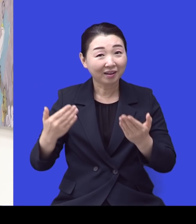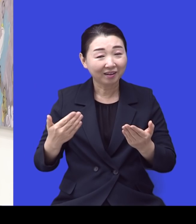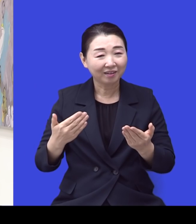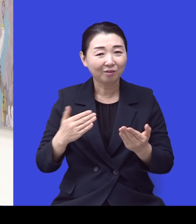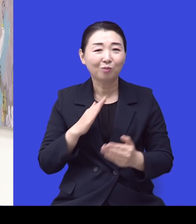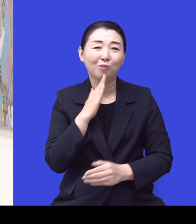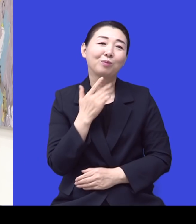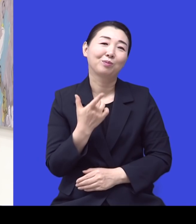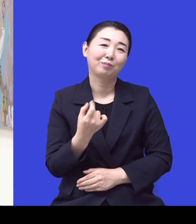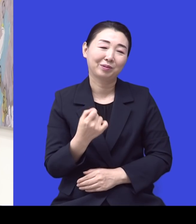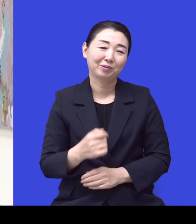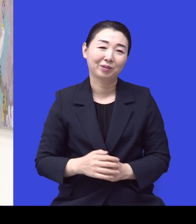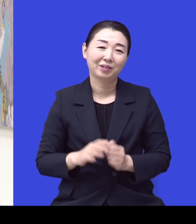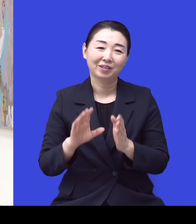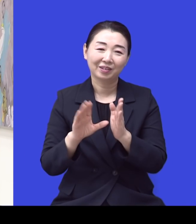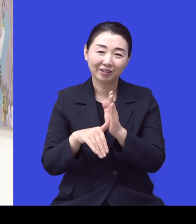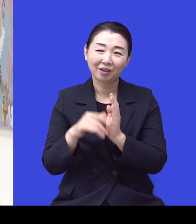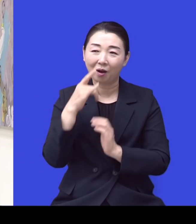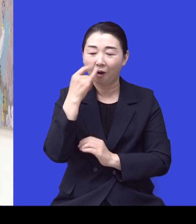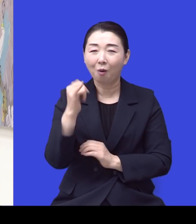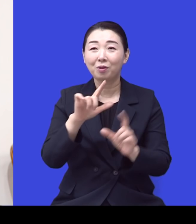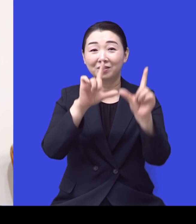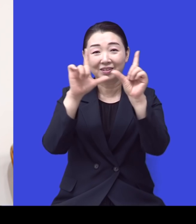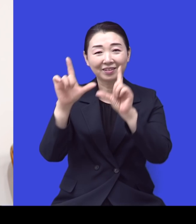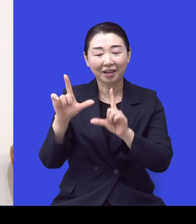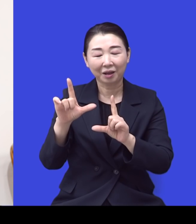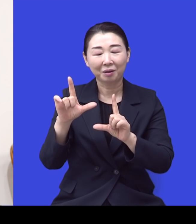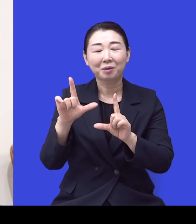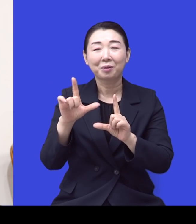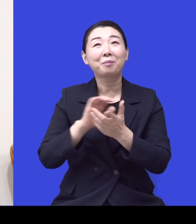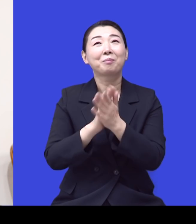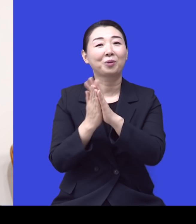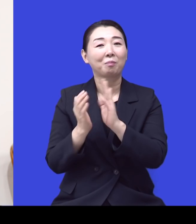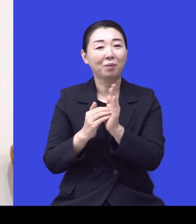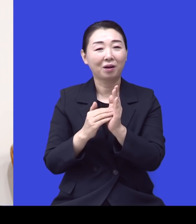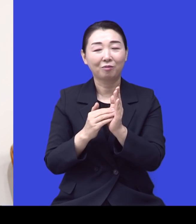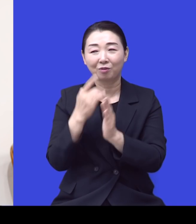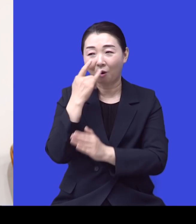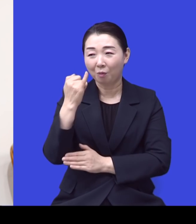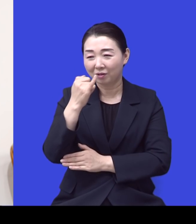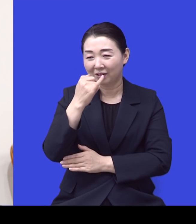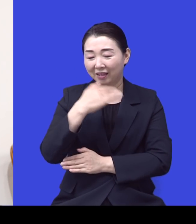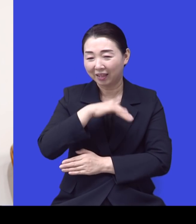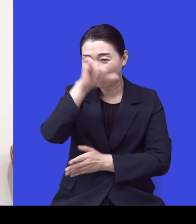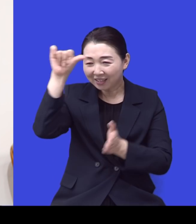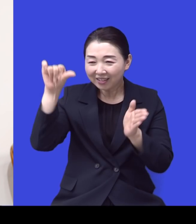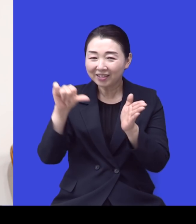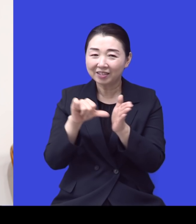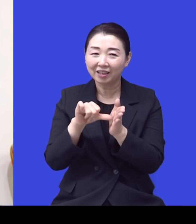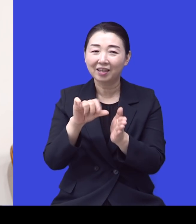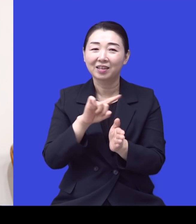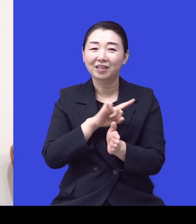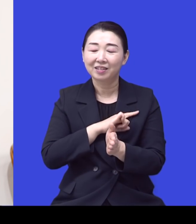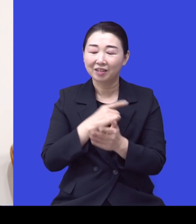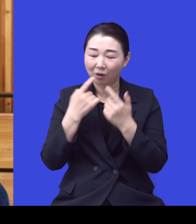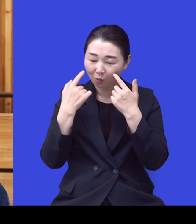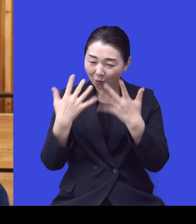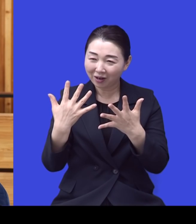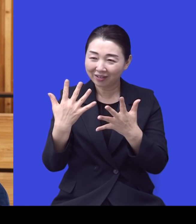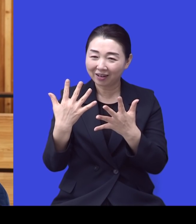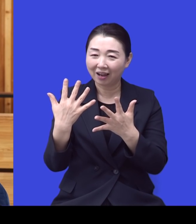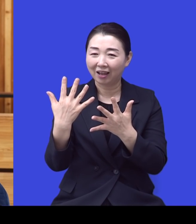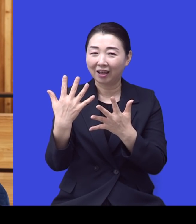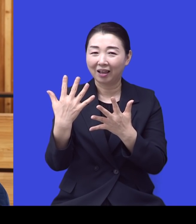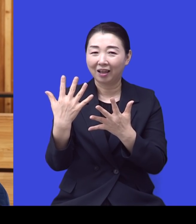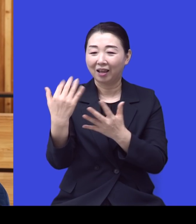네. 열심히 책임지시고. 그때부터 어머니의 삶이 정말 제가 어머니는 평생 예. 제 인생에서 잊혀질 수 없는 가장 강력한 멘토가